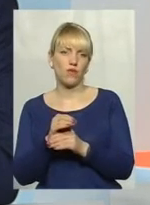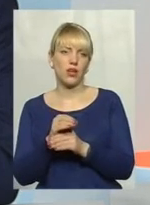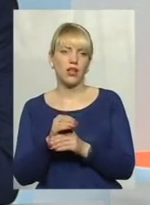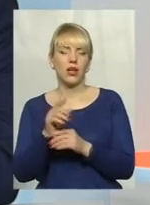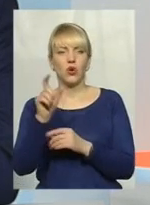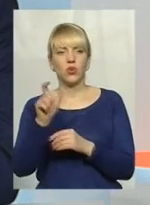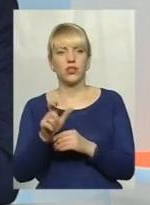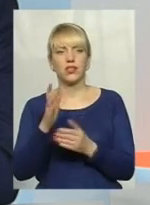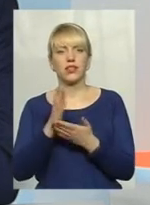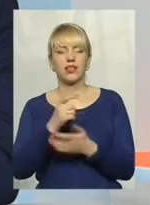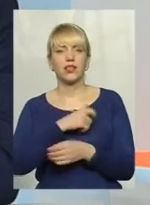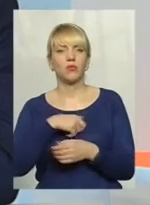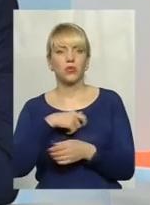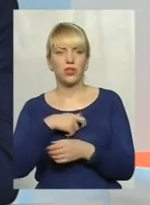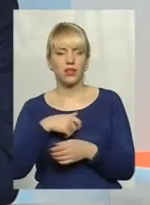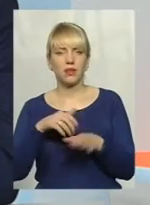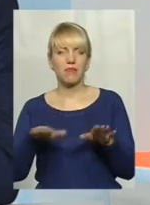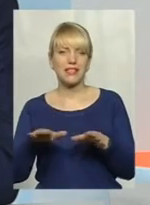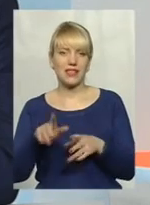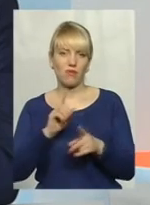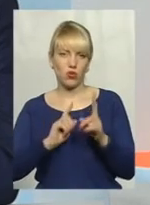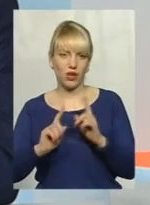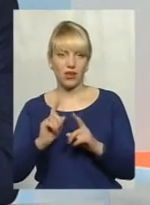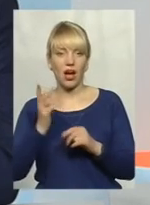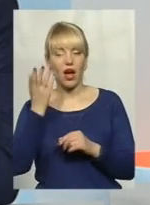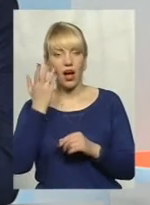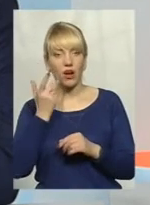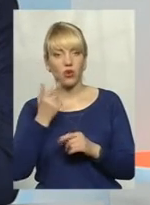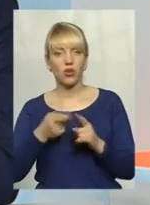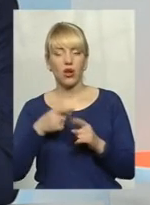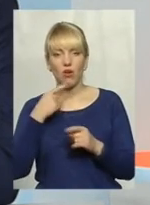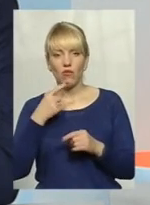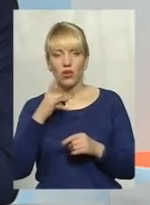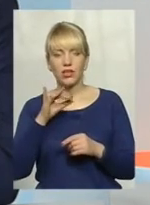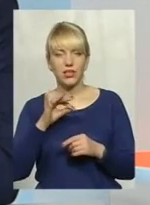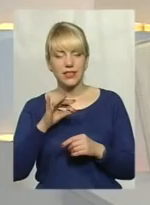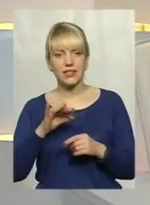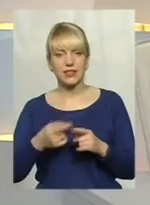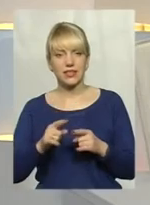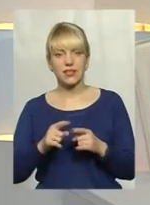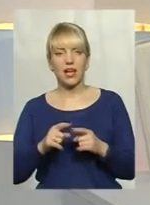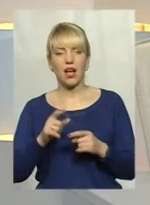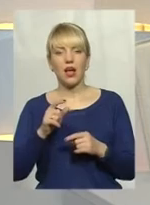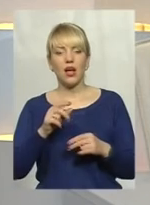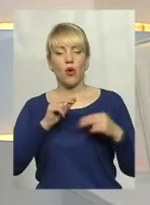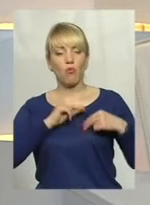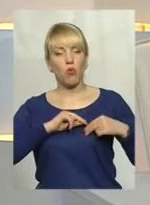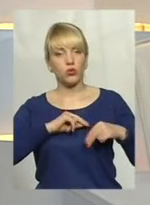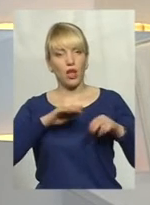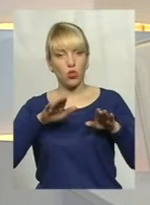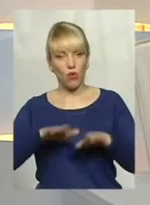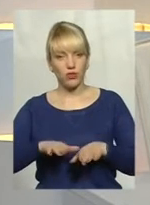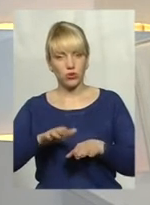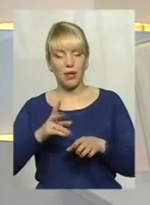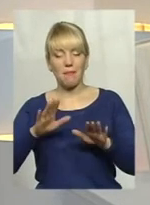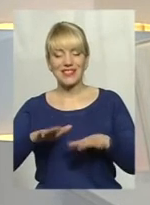і є депутатом певної місцевої ради. Коли ж говорити за посадових осіб місцевого самоврядування,